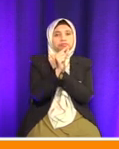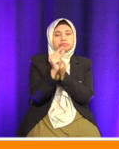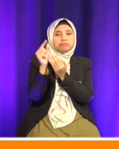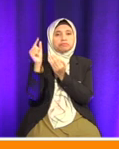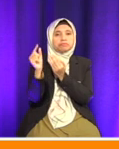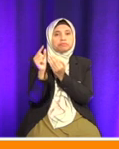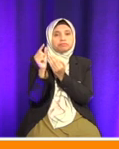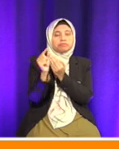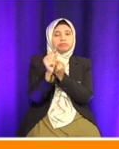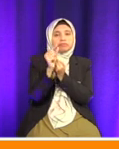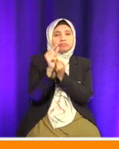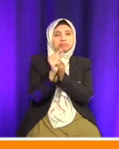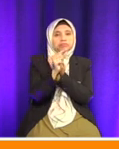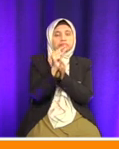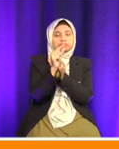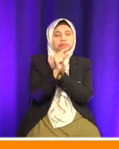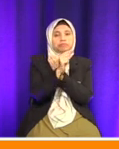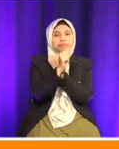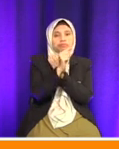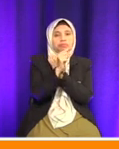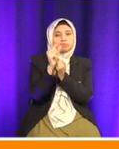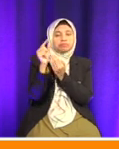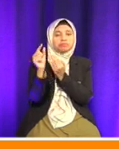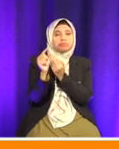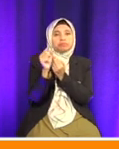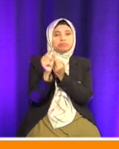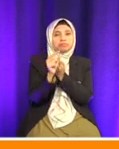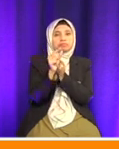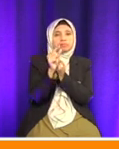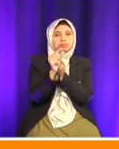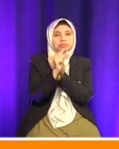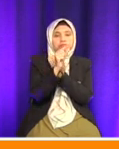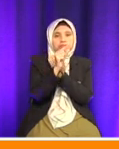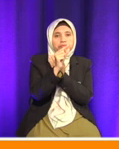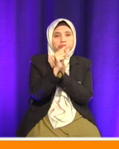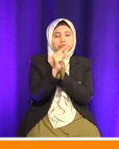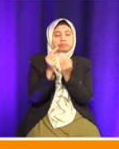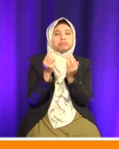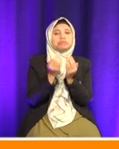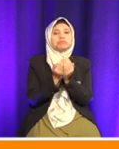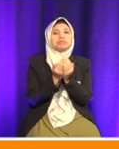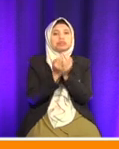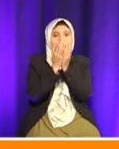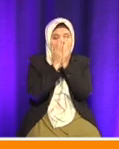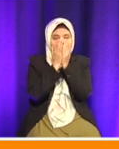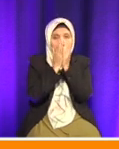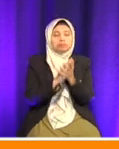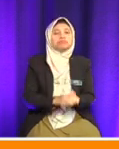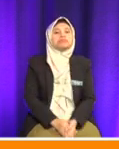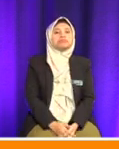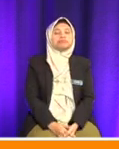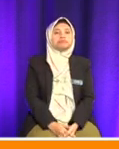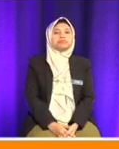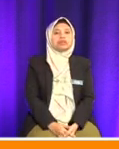Nila ayatilli Ulil Albab Alhamdulillah itu adalah